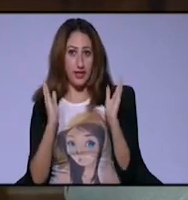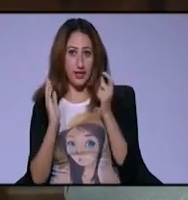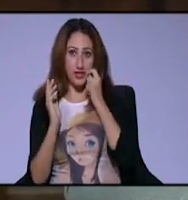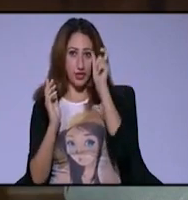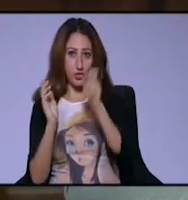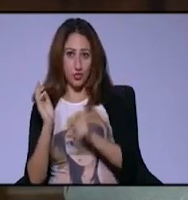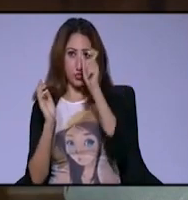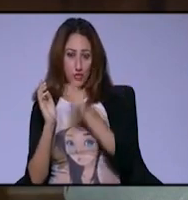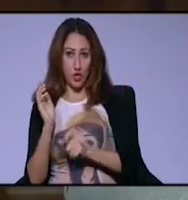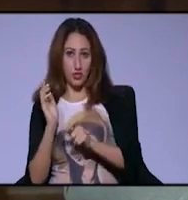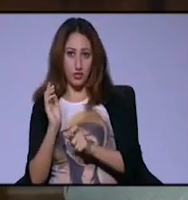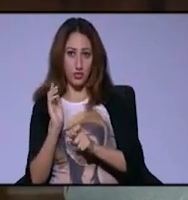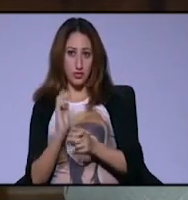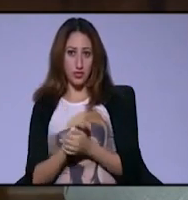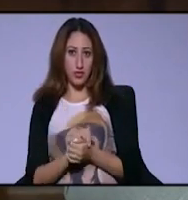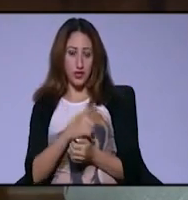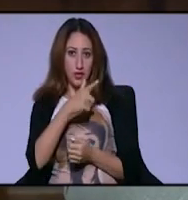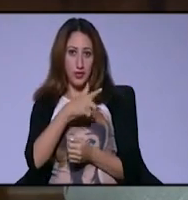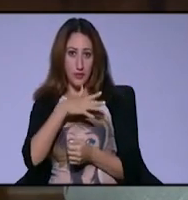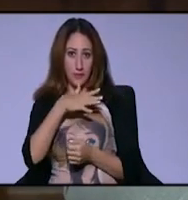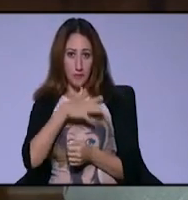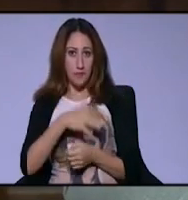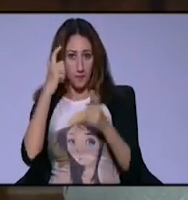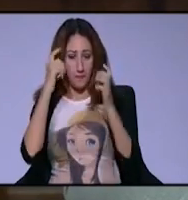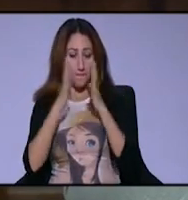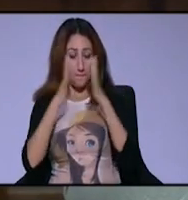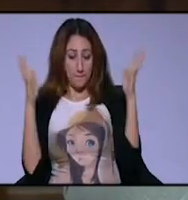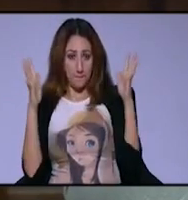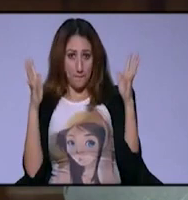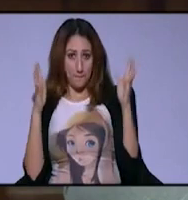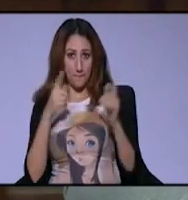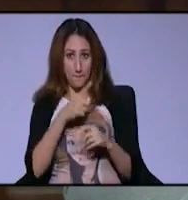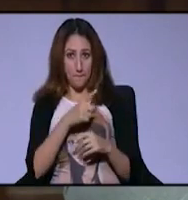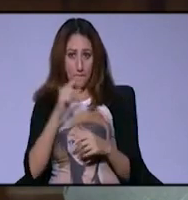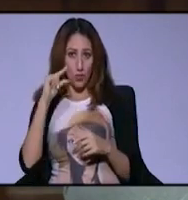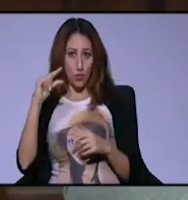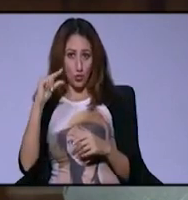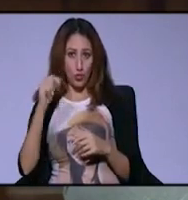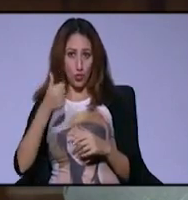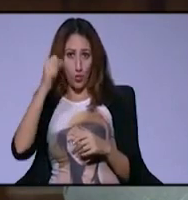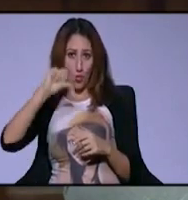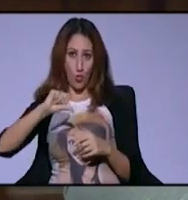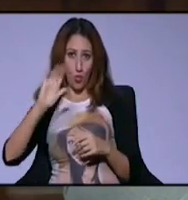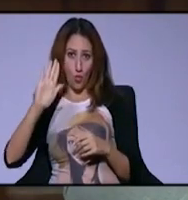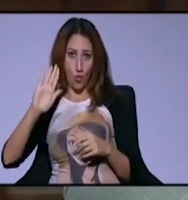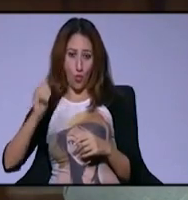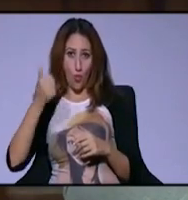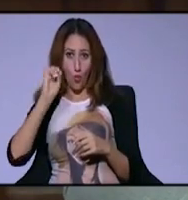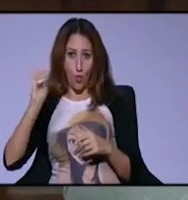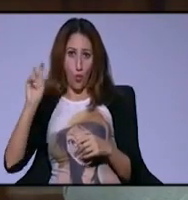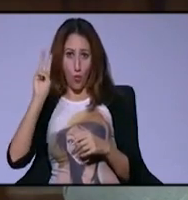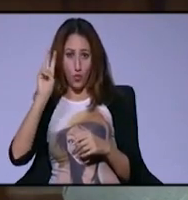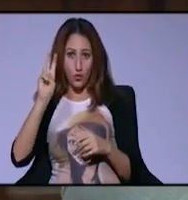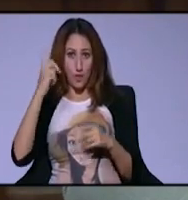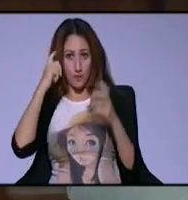ولا أزكيهم على الله، فضيلة العالم الجليل الأستاذ الدكتور أسامة الأزهري، العالم